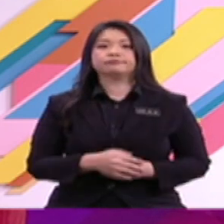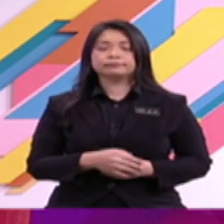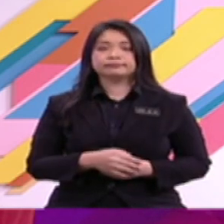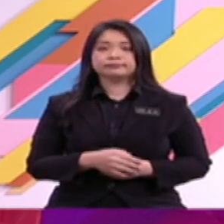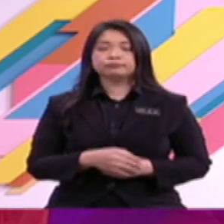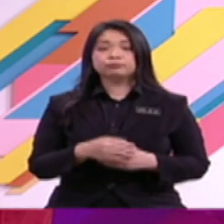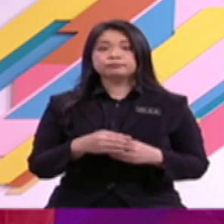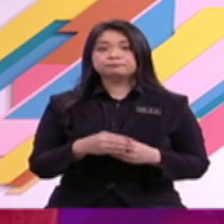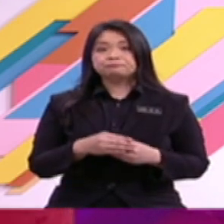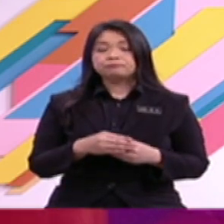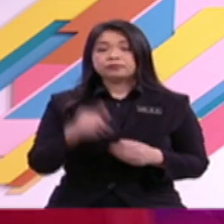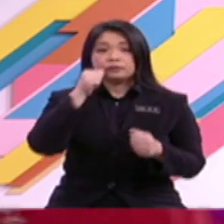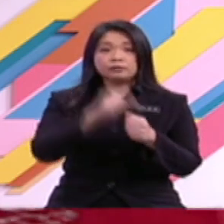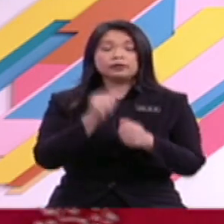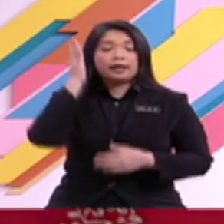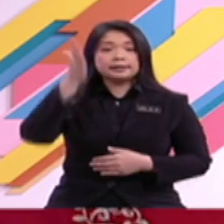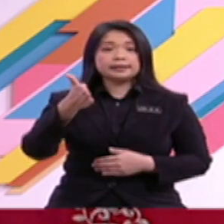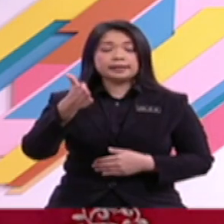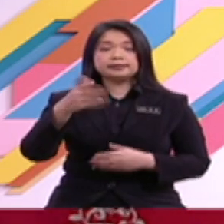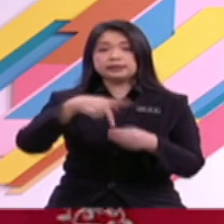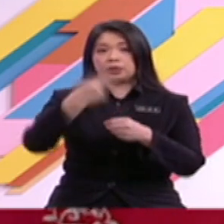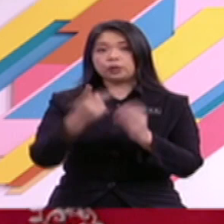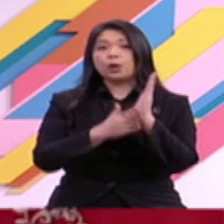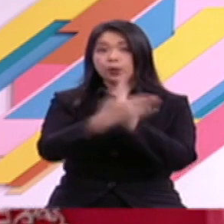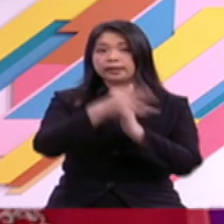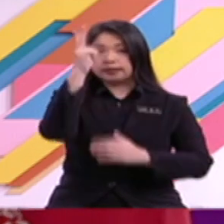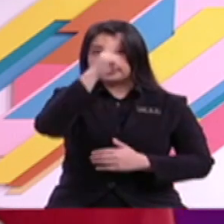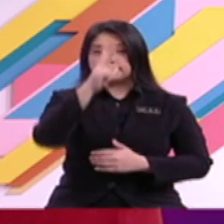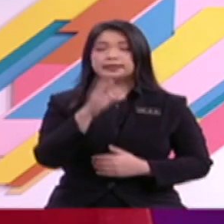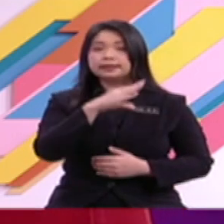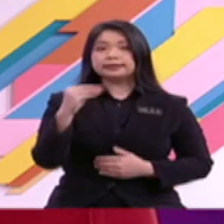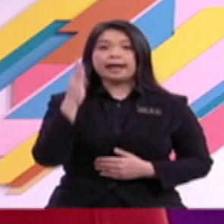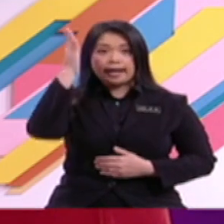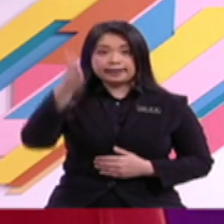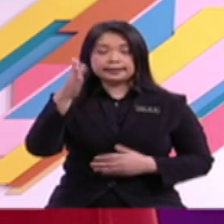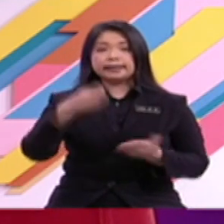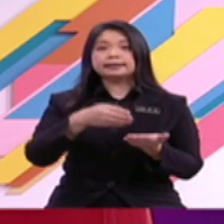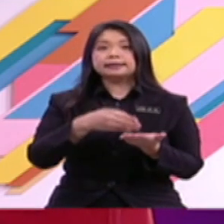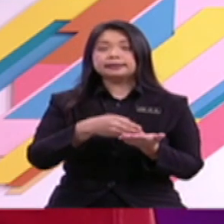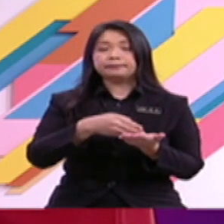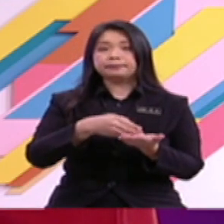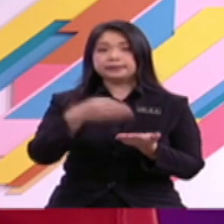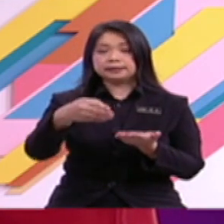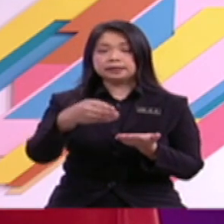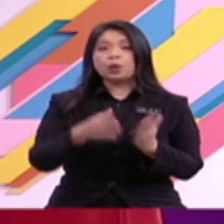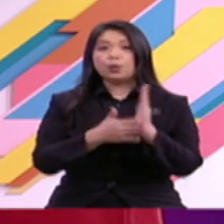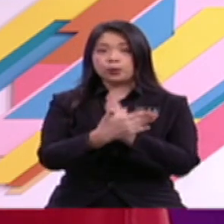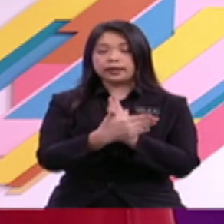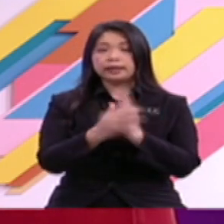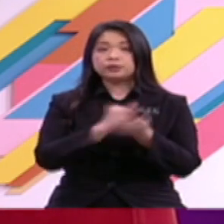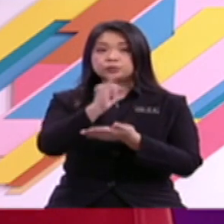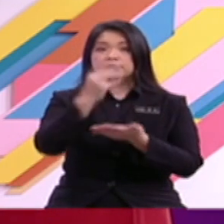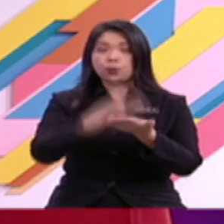sesuai ini akan dikelola oleh kerajaan dan akan dibeli oleh isi keuangan dan juga oleh ramai Oh